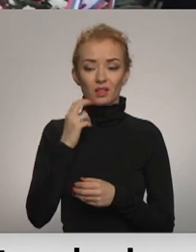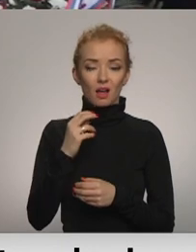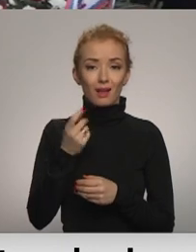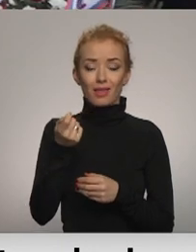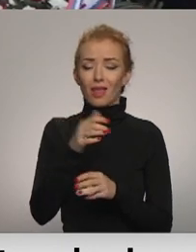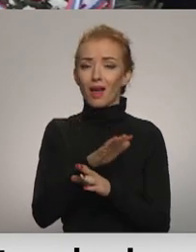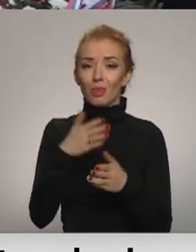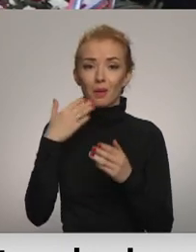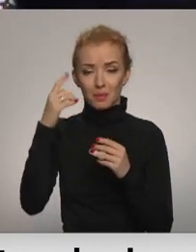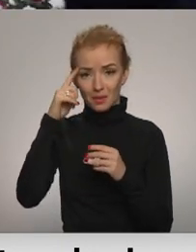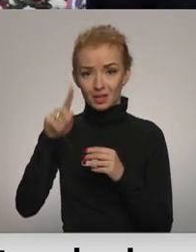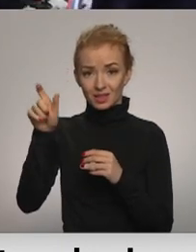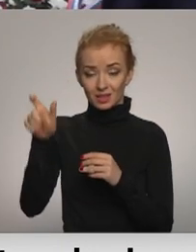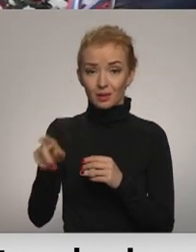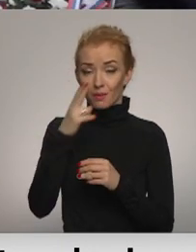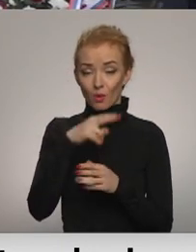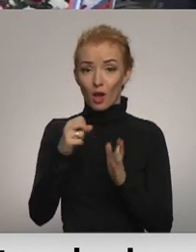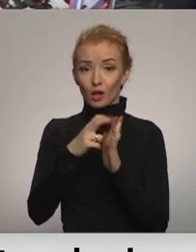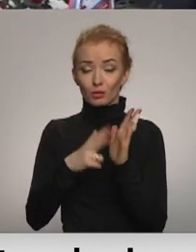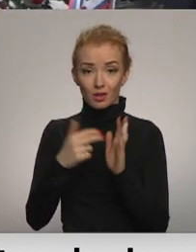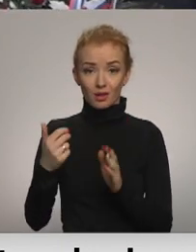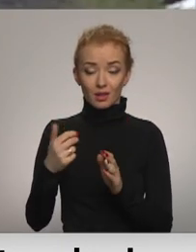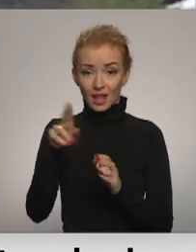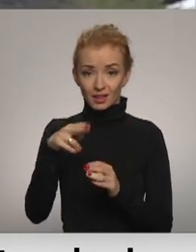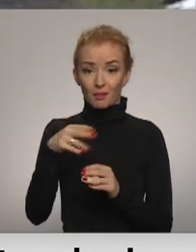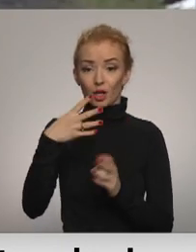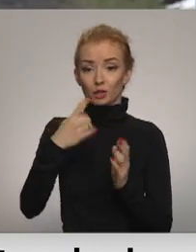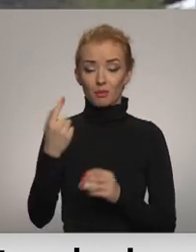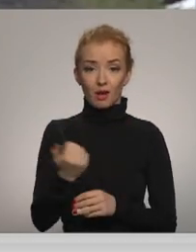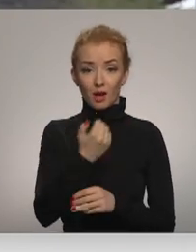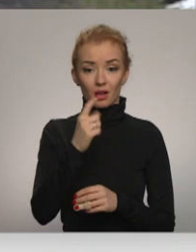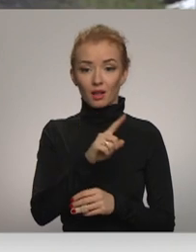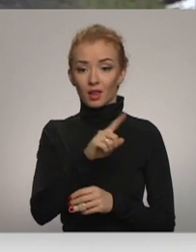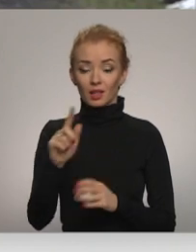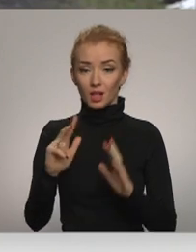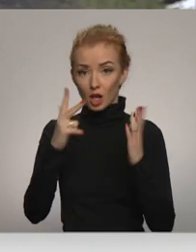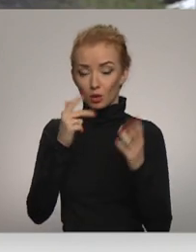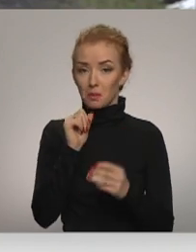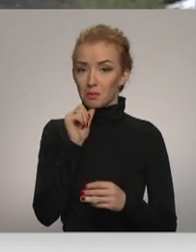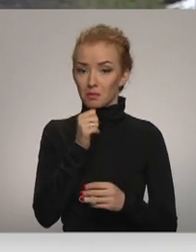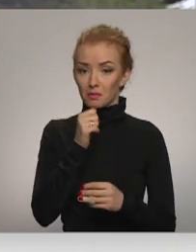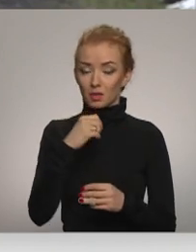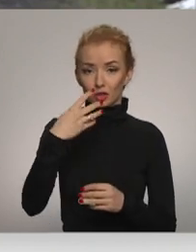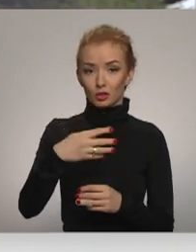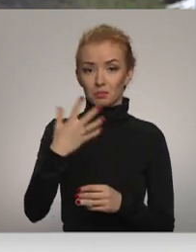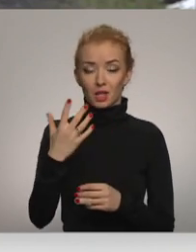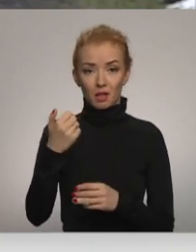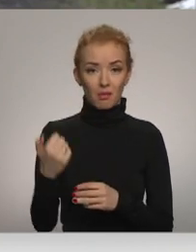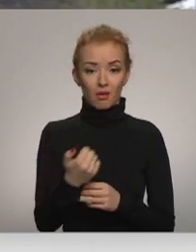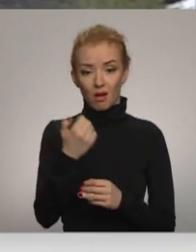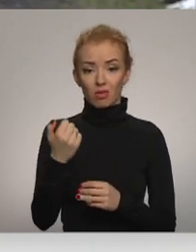šo sievieti. No 18. decembra 41. Gada līdz 8. Maijam 45.